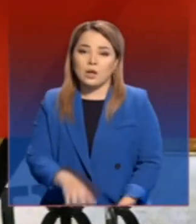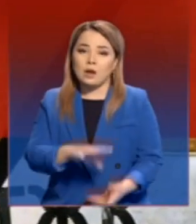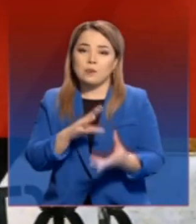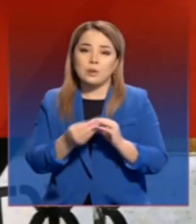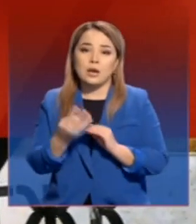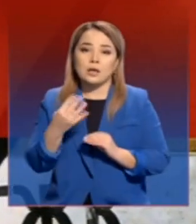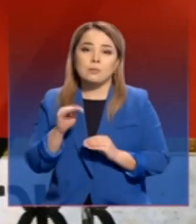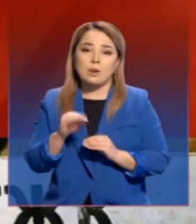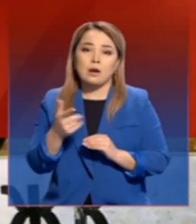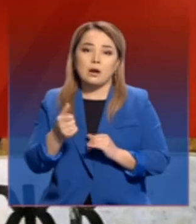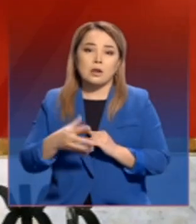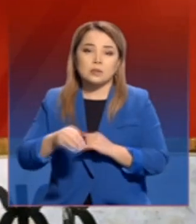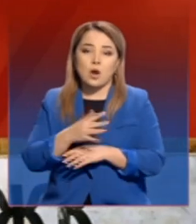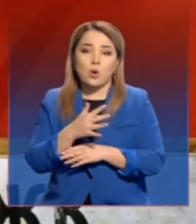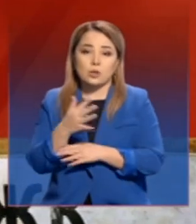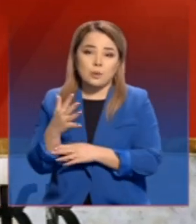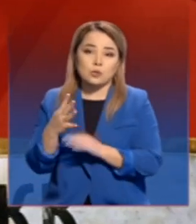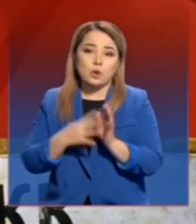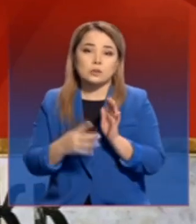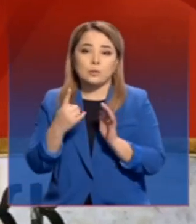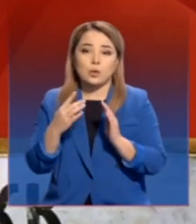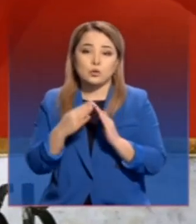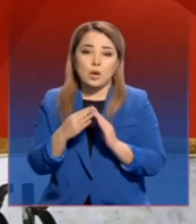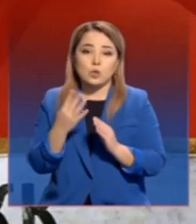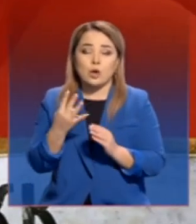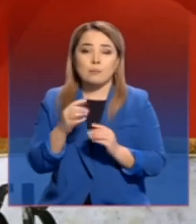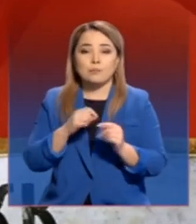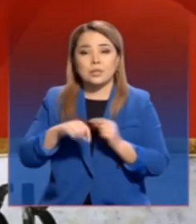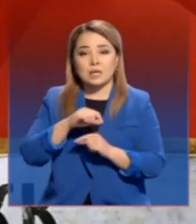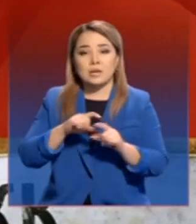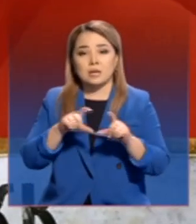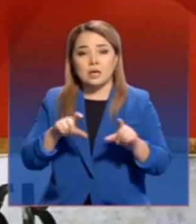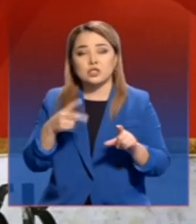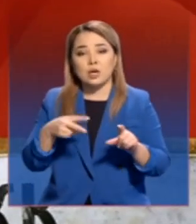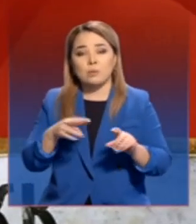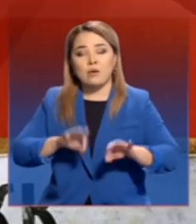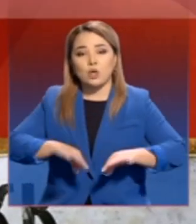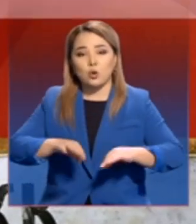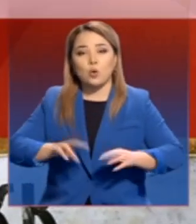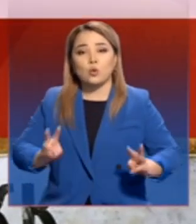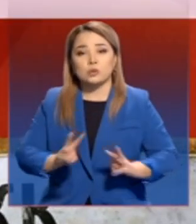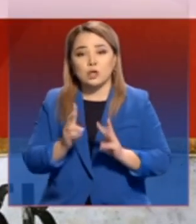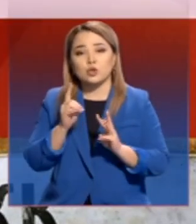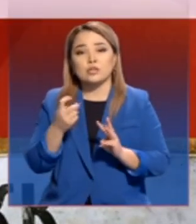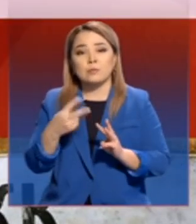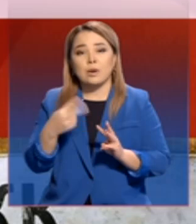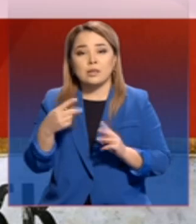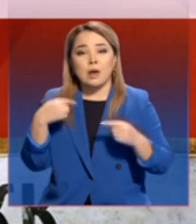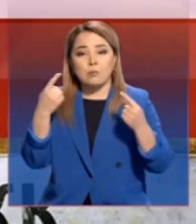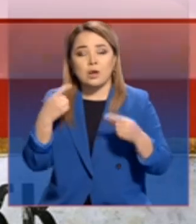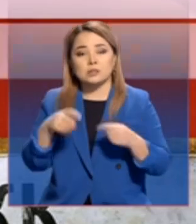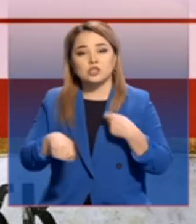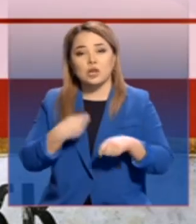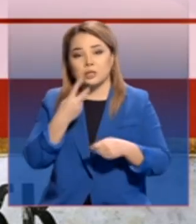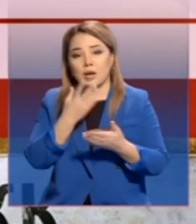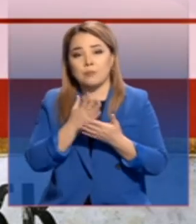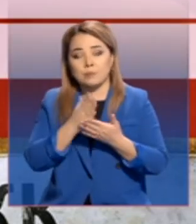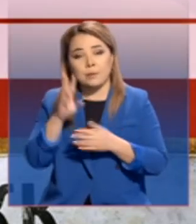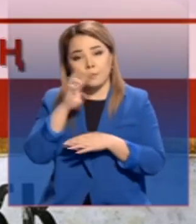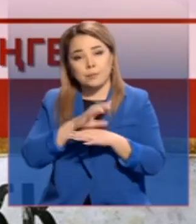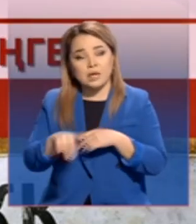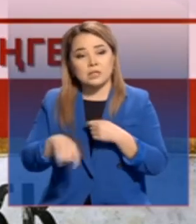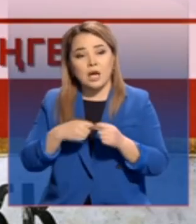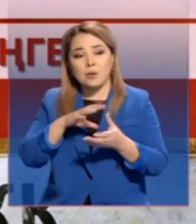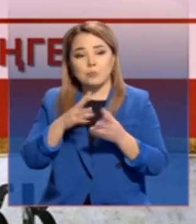Барлығы 40 мың гектар орман, 91 үй, 4 бизнес нысаны, 20 автокөлік өртенді. 122 мал шығын болды. Мемлекетке